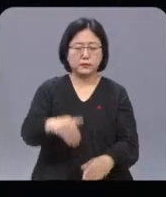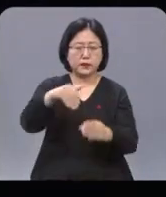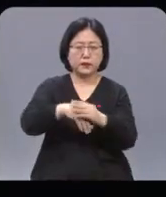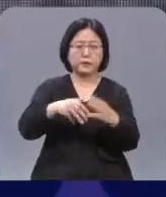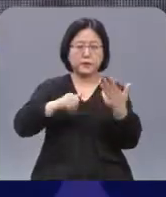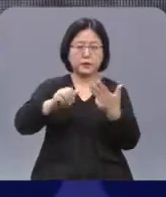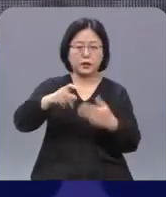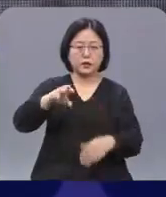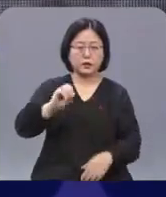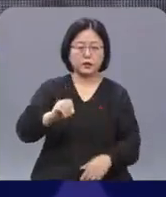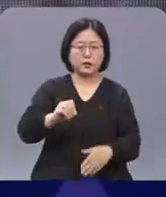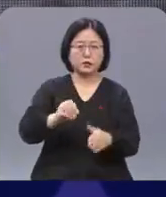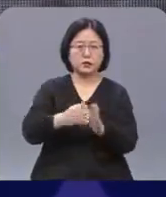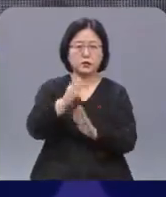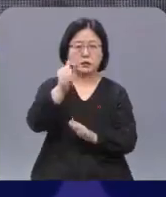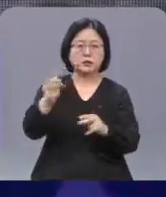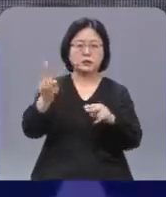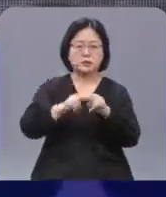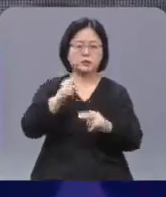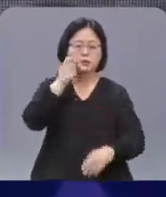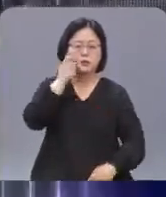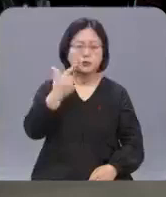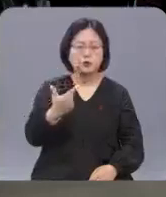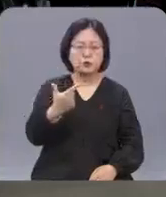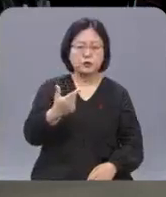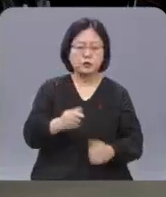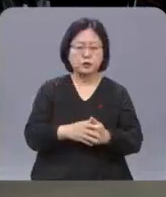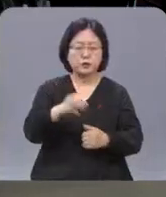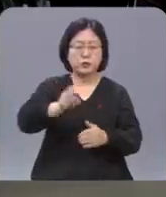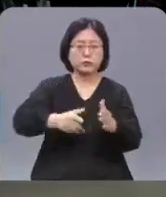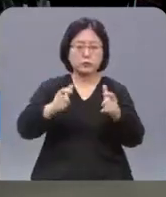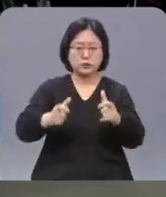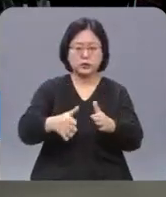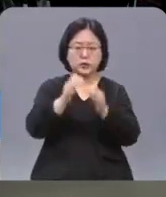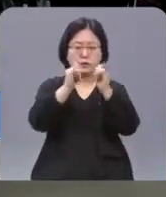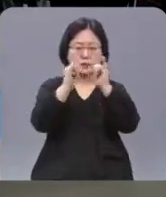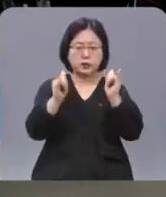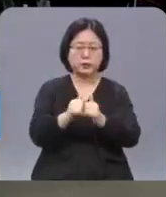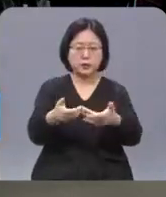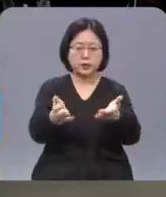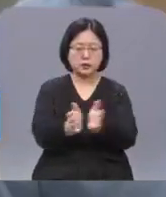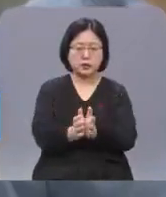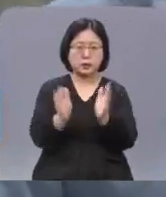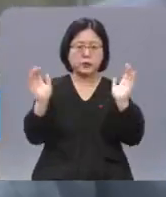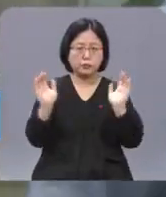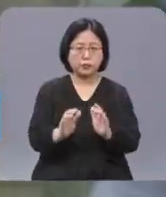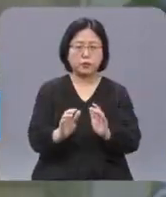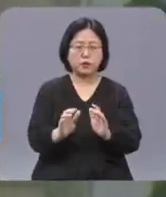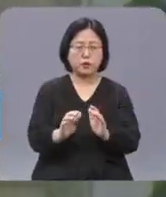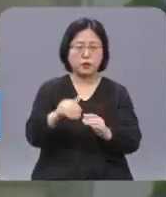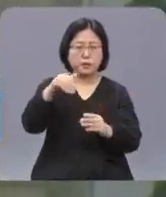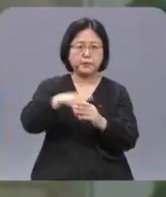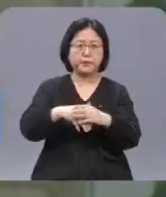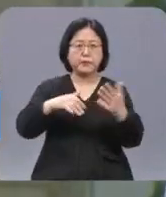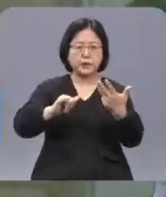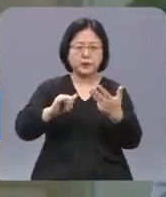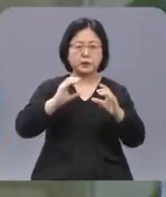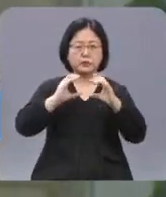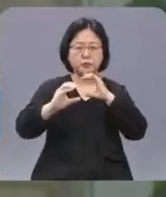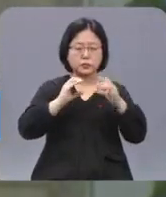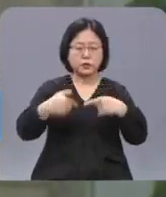민선탁이 강기정호가 출발한지 6개월 광주지역 시민사회단체가 한자리에 모여 민선 8기에